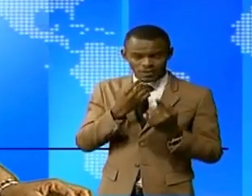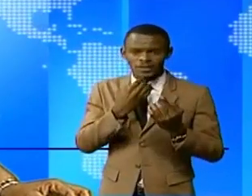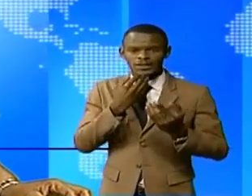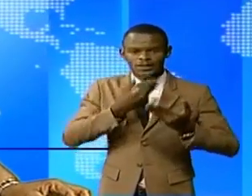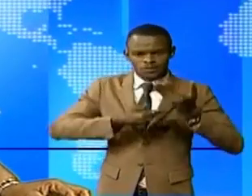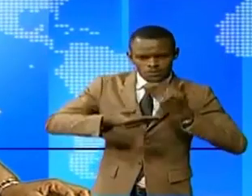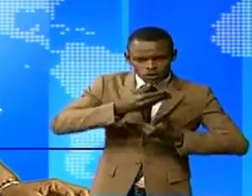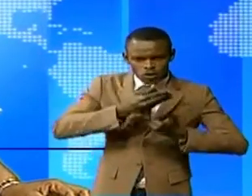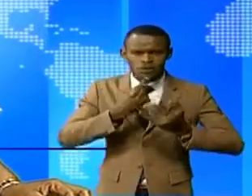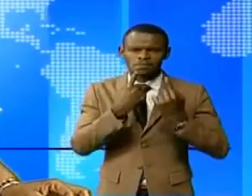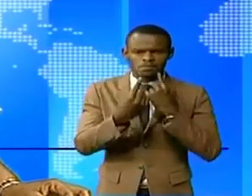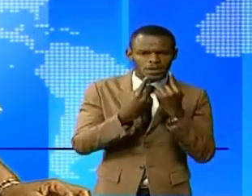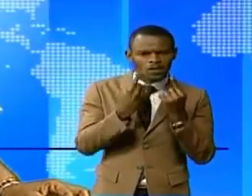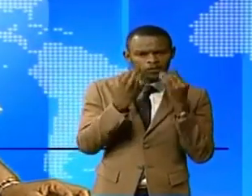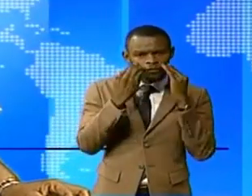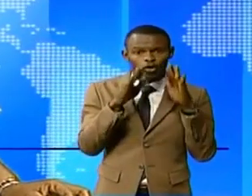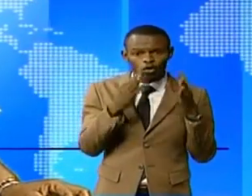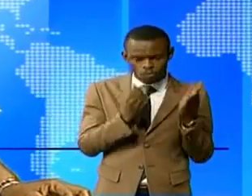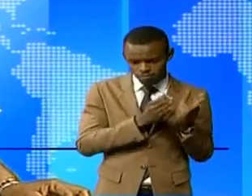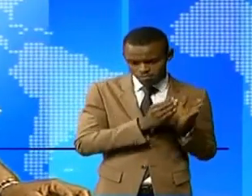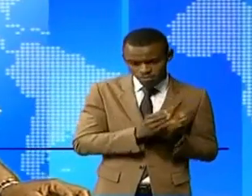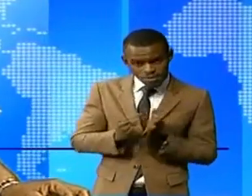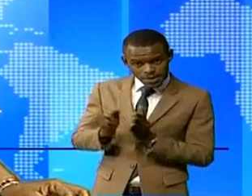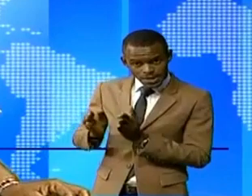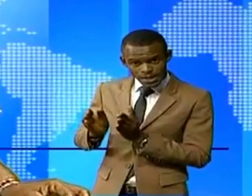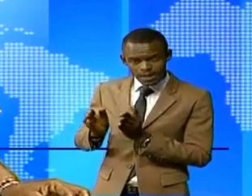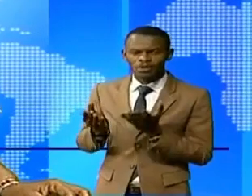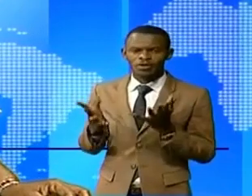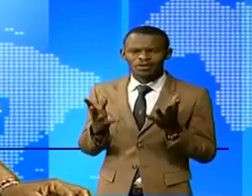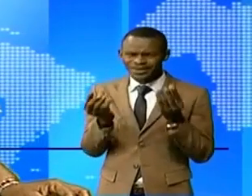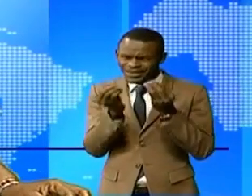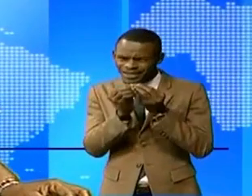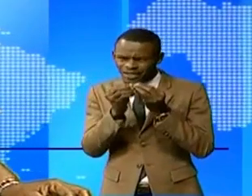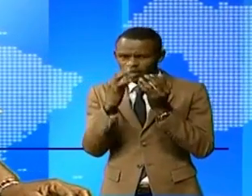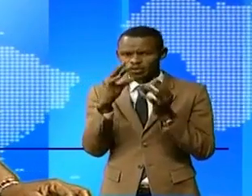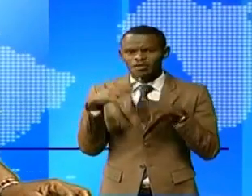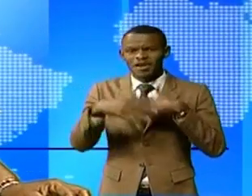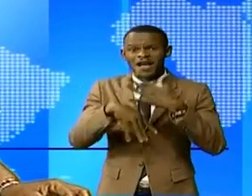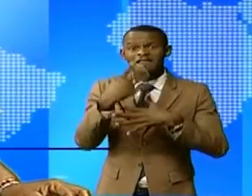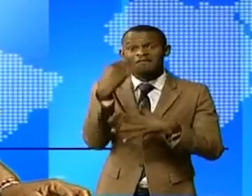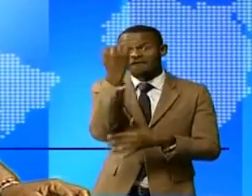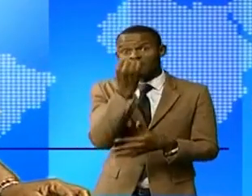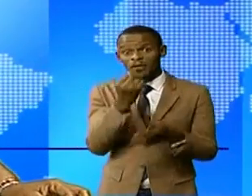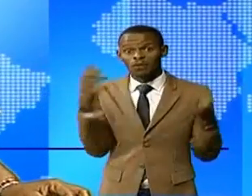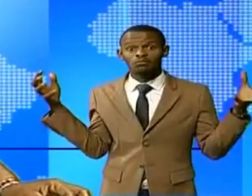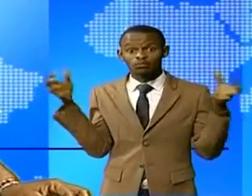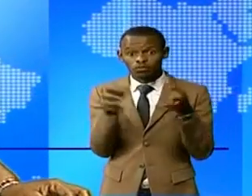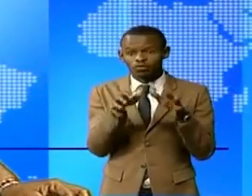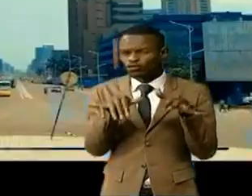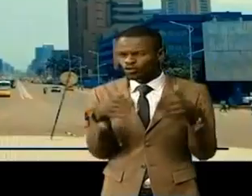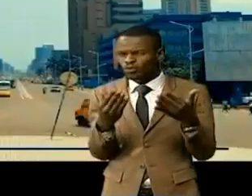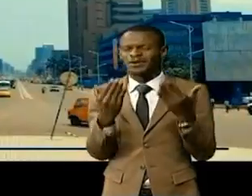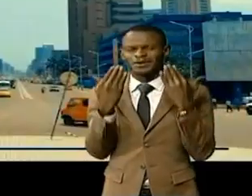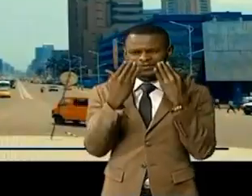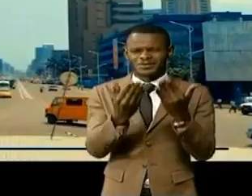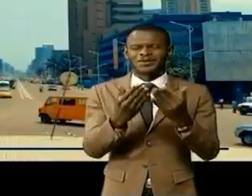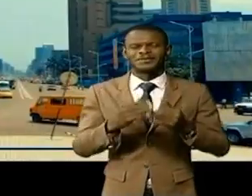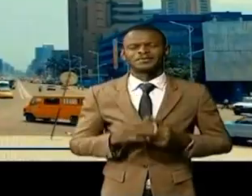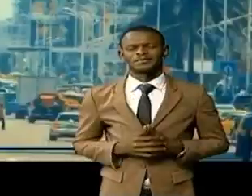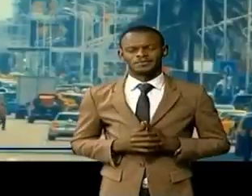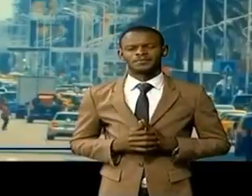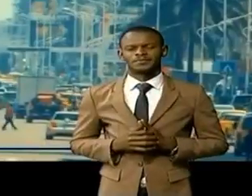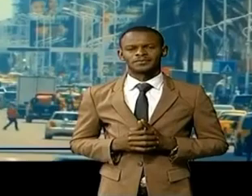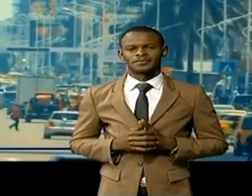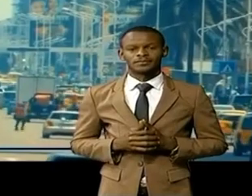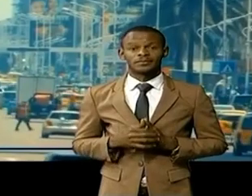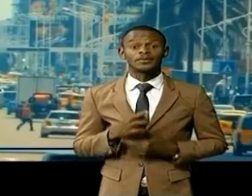ces assises qui va booster les développements économiques de la RDC. Reportage Patty Tondo. La République